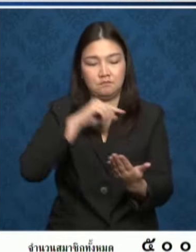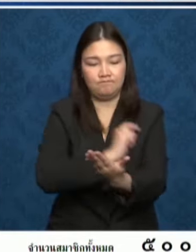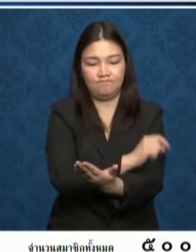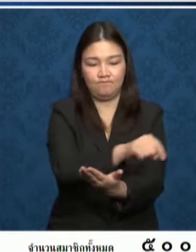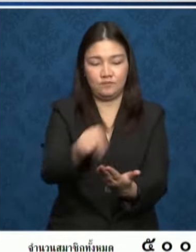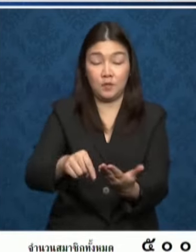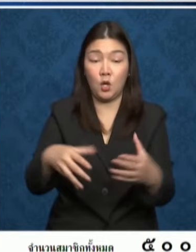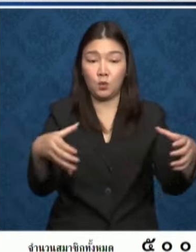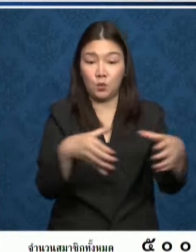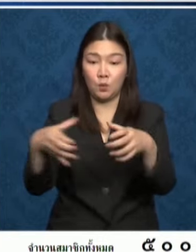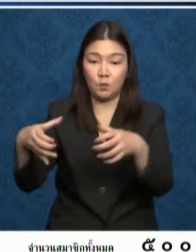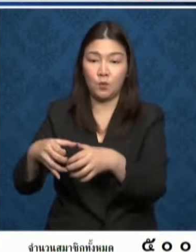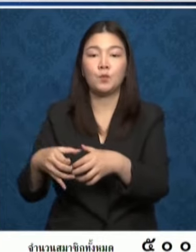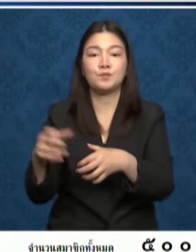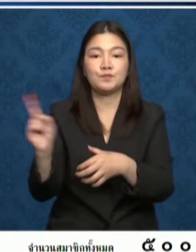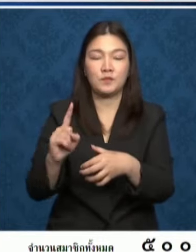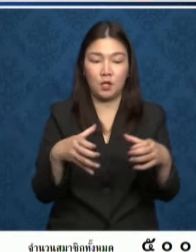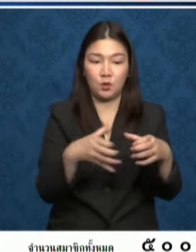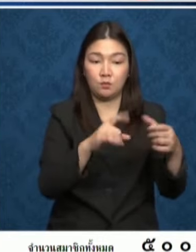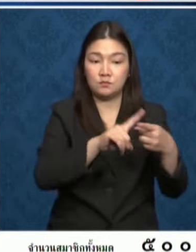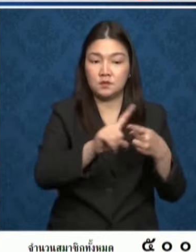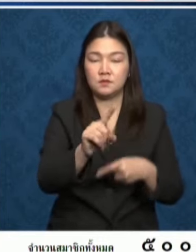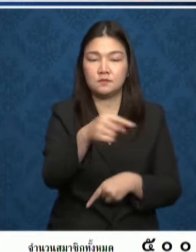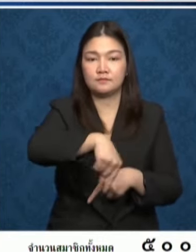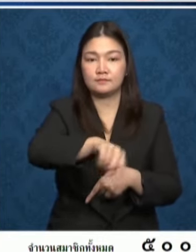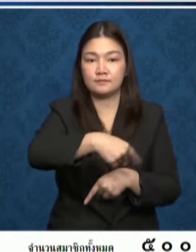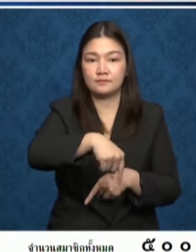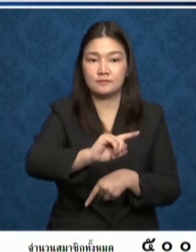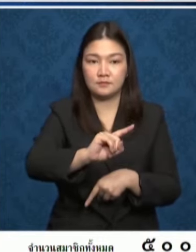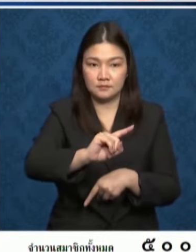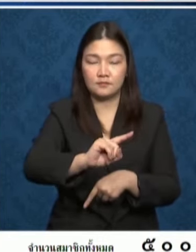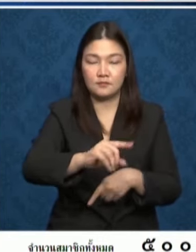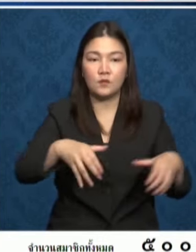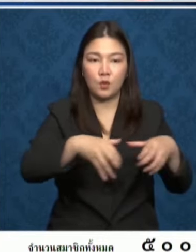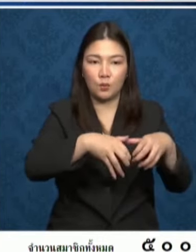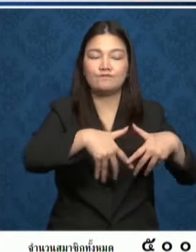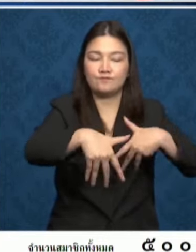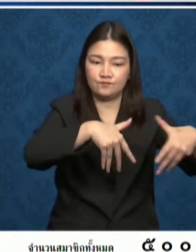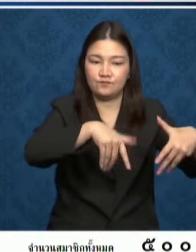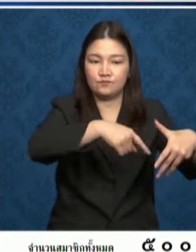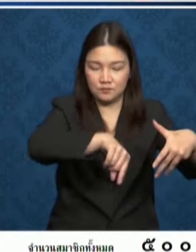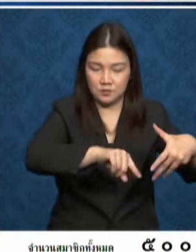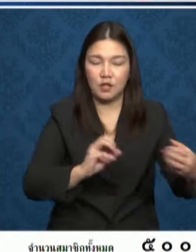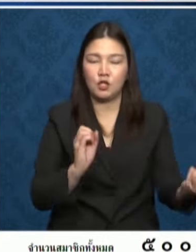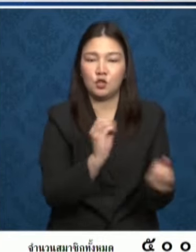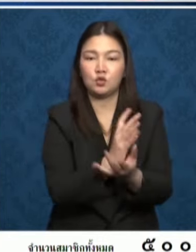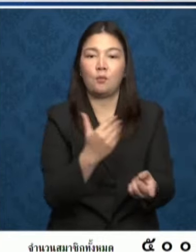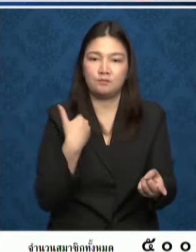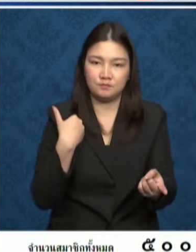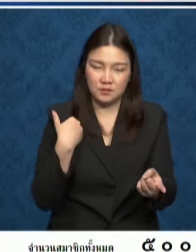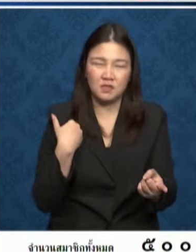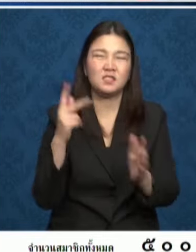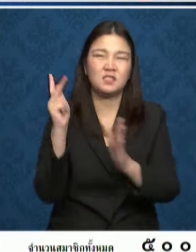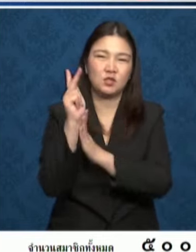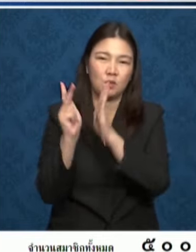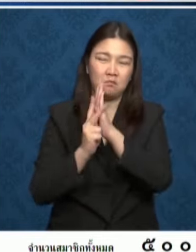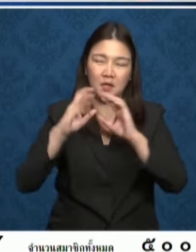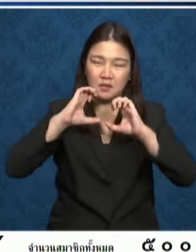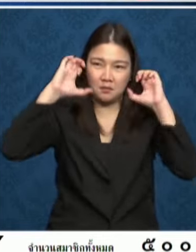2กลุ่มกลุ่มแรกคือกลุ่มชาติพันธ์และชนเผ่าุนเมืองที่ได้รับผลกระทบจากกฎหมายและนโยบาย